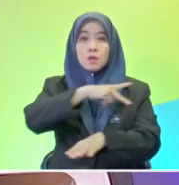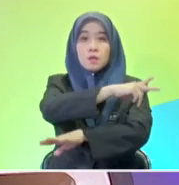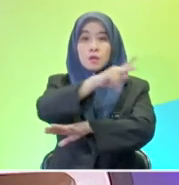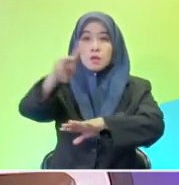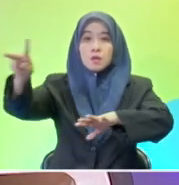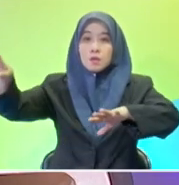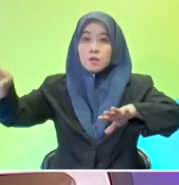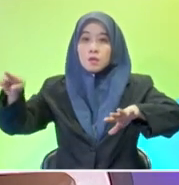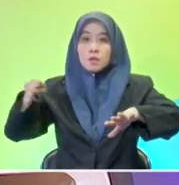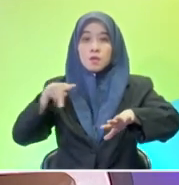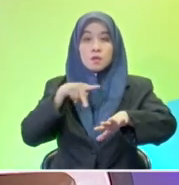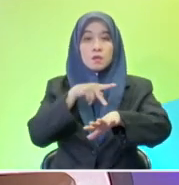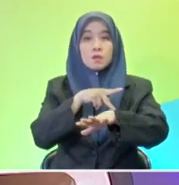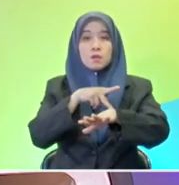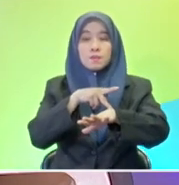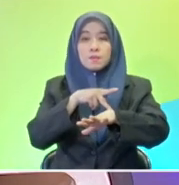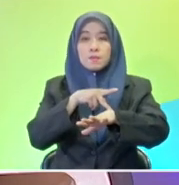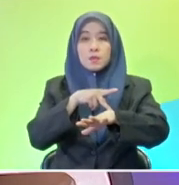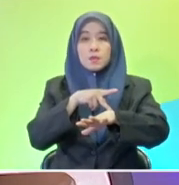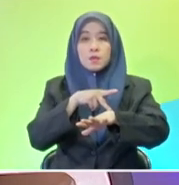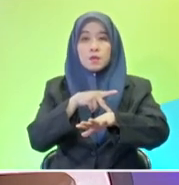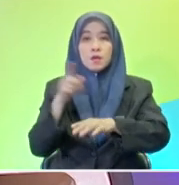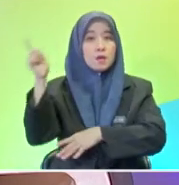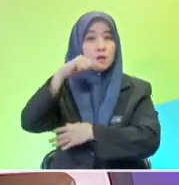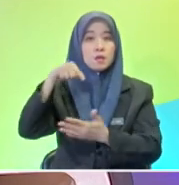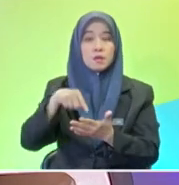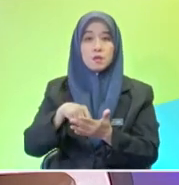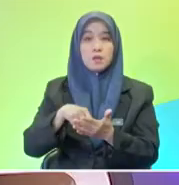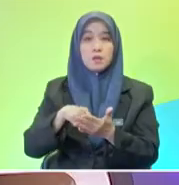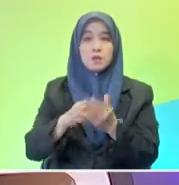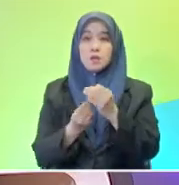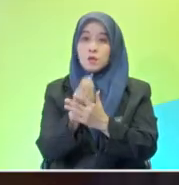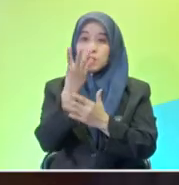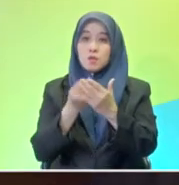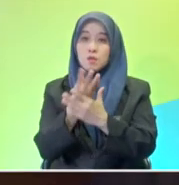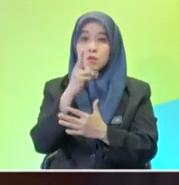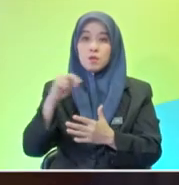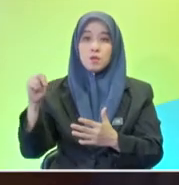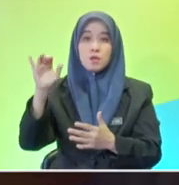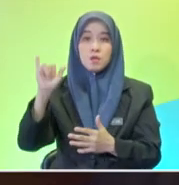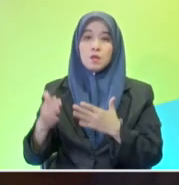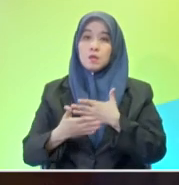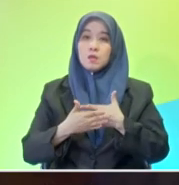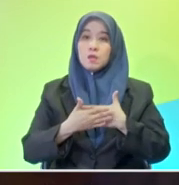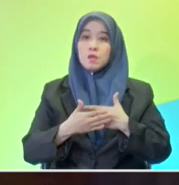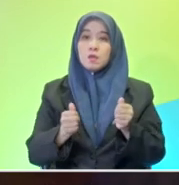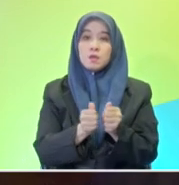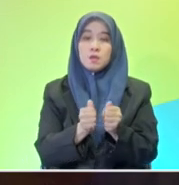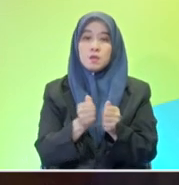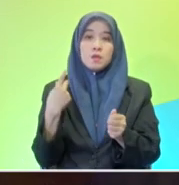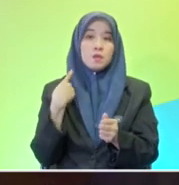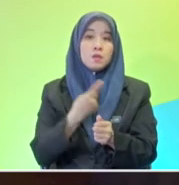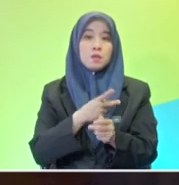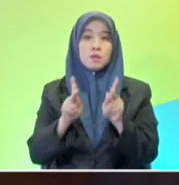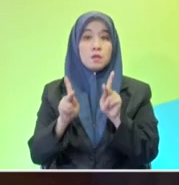Kris jadian Cikgu pilih hari in ialah tumbuh-tumbuhanlah Abang Kris yang dekat dengan kita kan kalau kita keluar rumah dalam